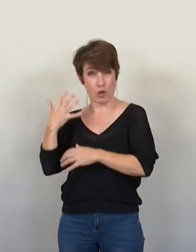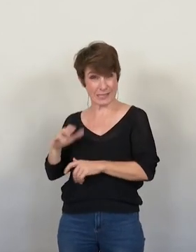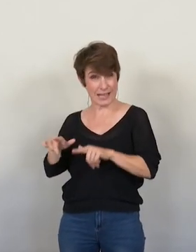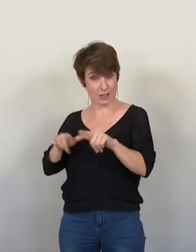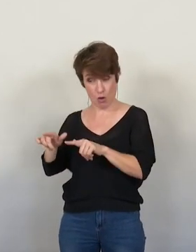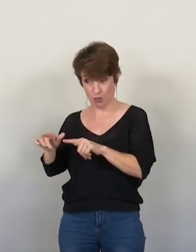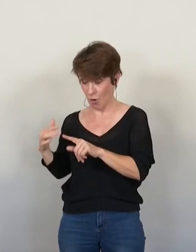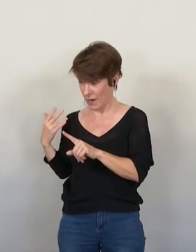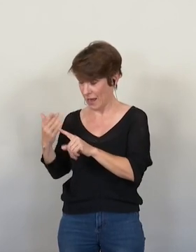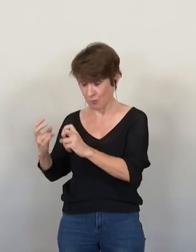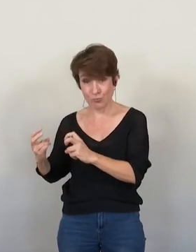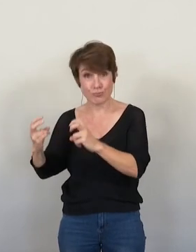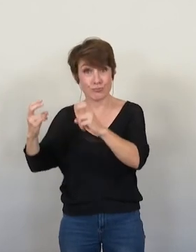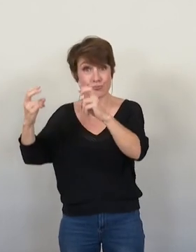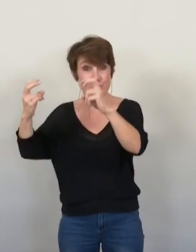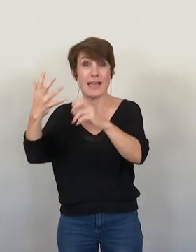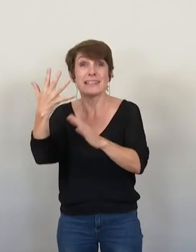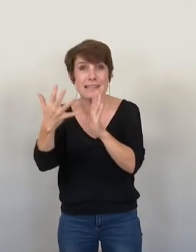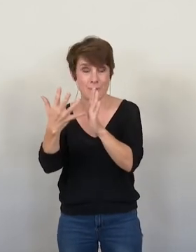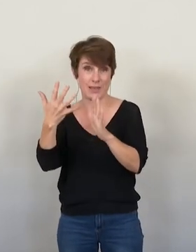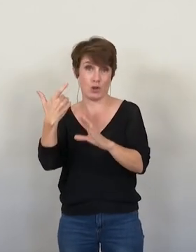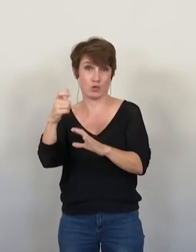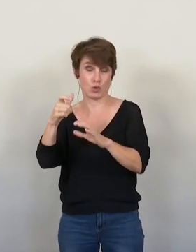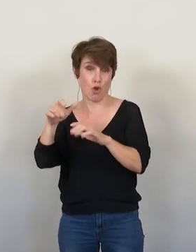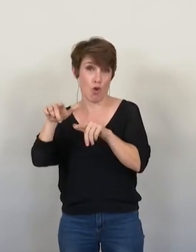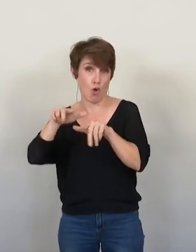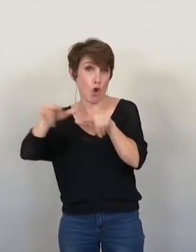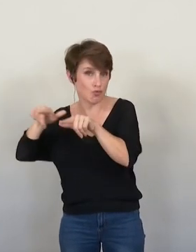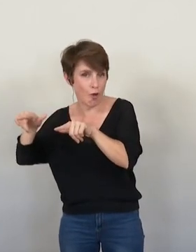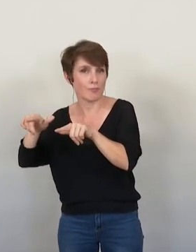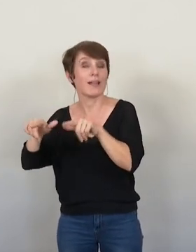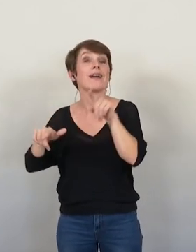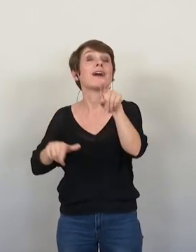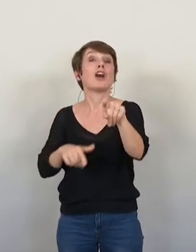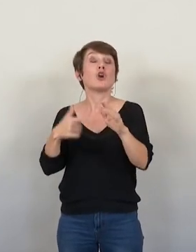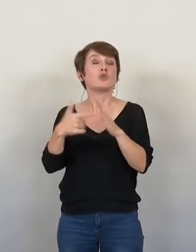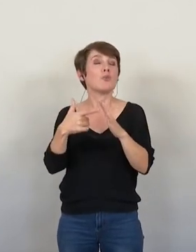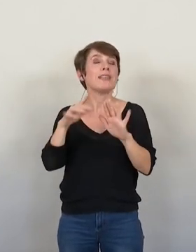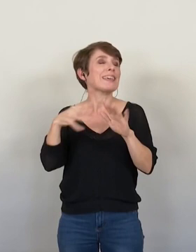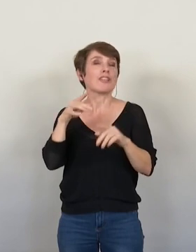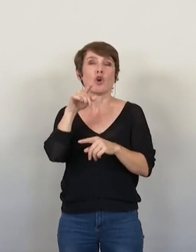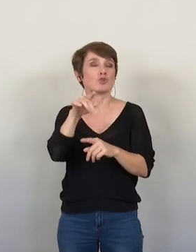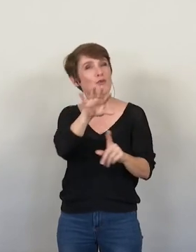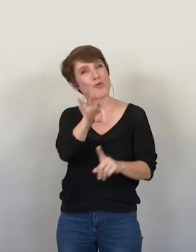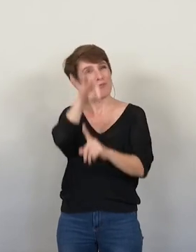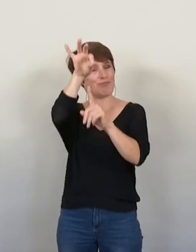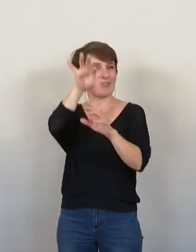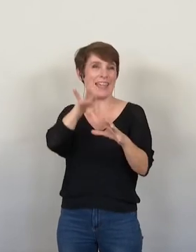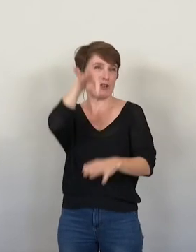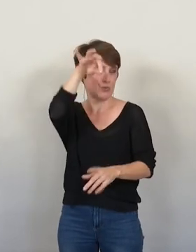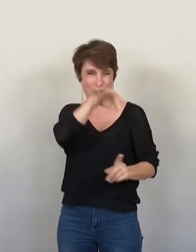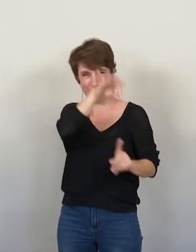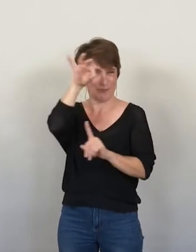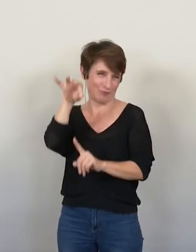5200 logements en 2014 et en 2014 vous arrivez Éric Piol et vous exigez alors pour la première fois dans